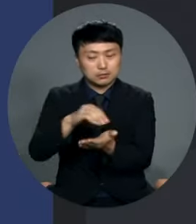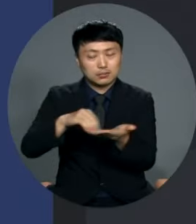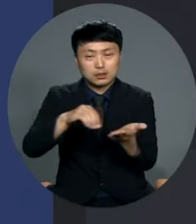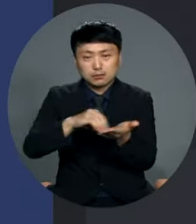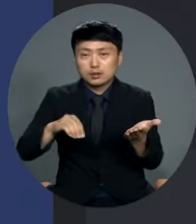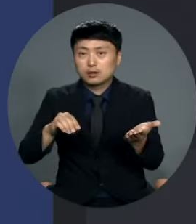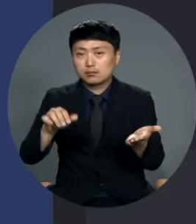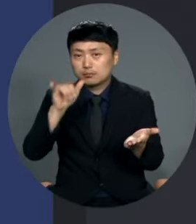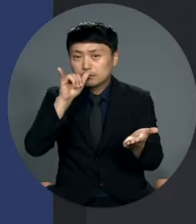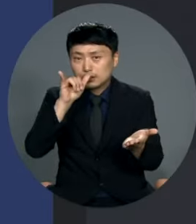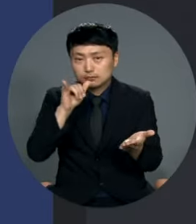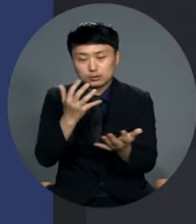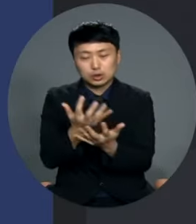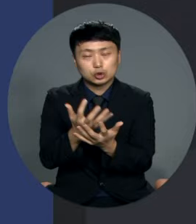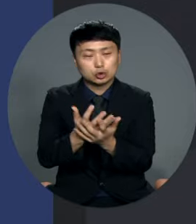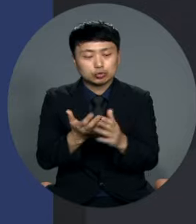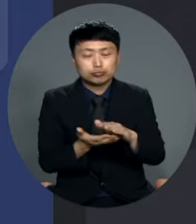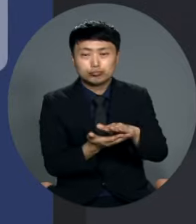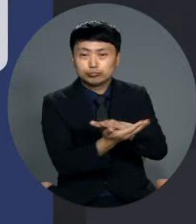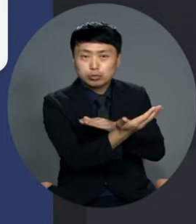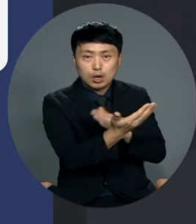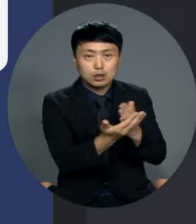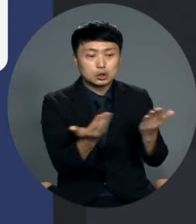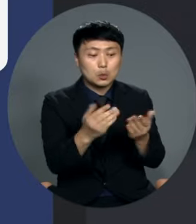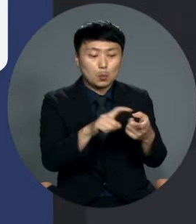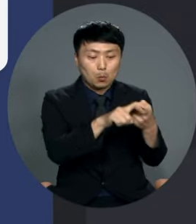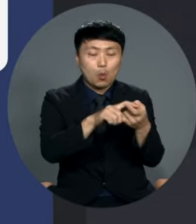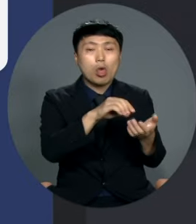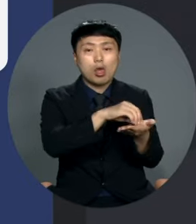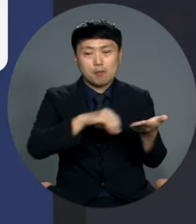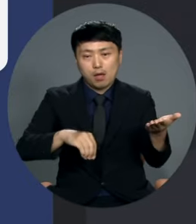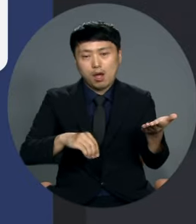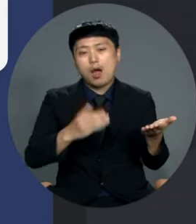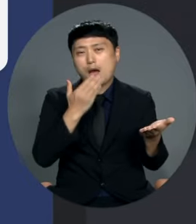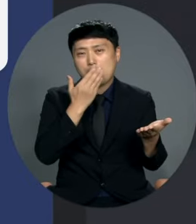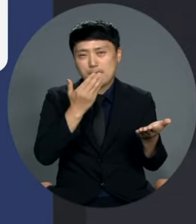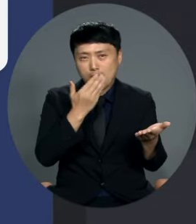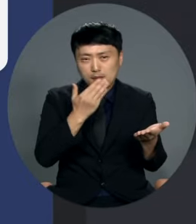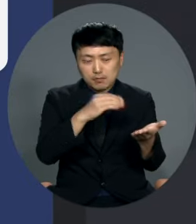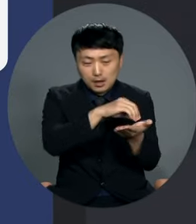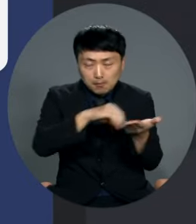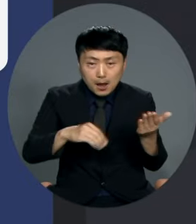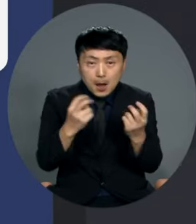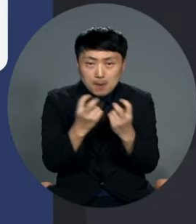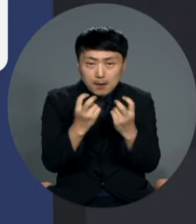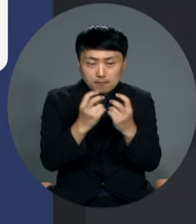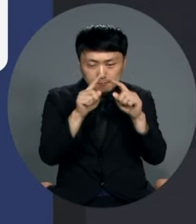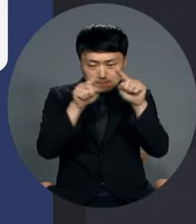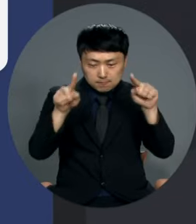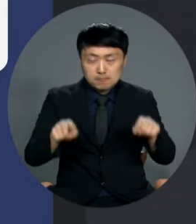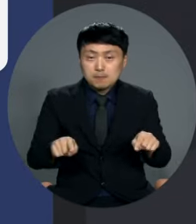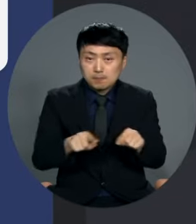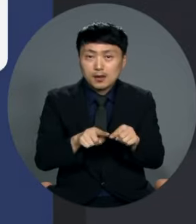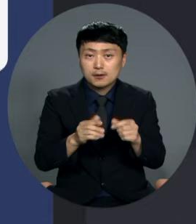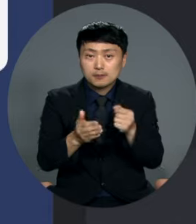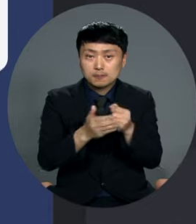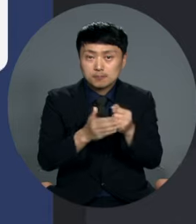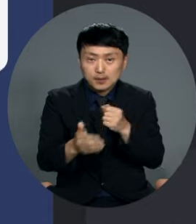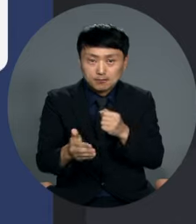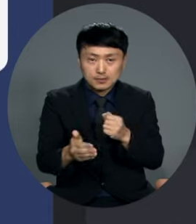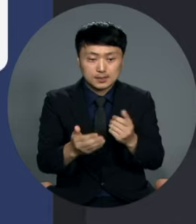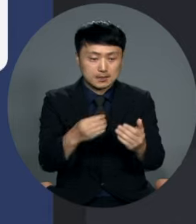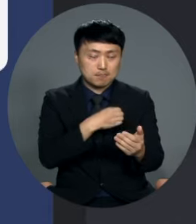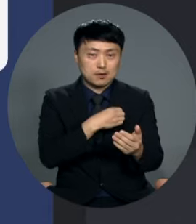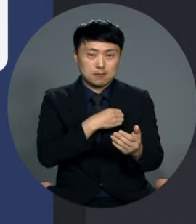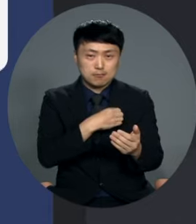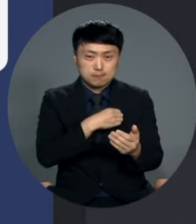팩스로 서류만 제출하면 노조를 탈퇴할 수 있다는 등 구체적인 탈퇴 방법을 알려주면서 조합원들을